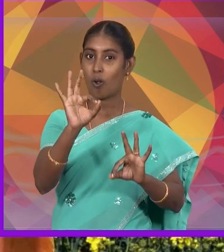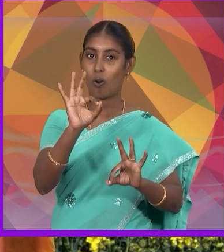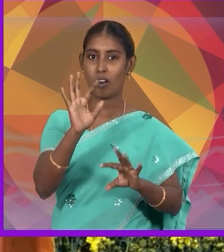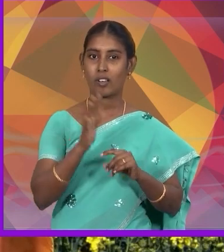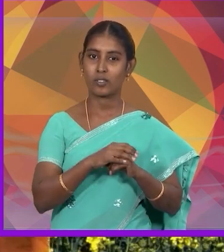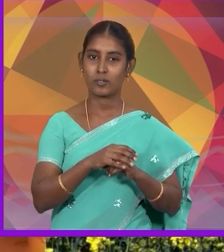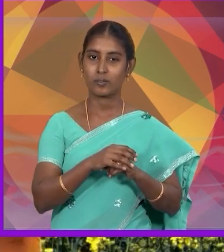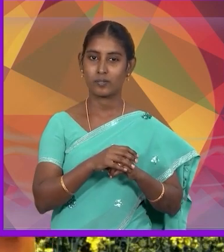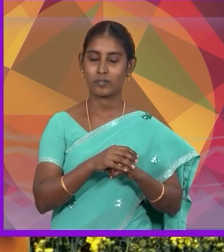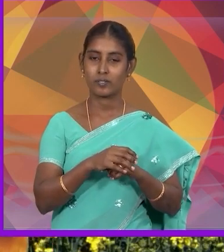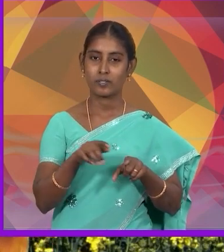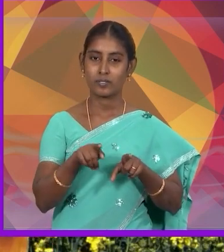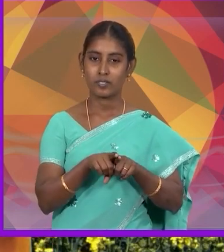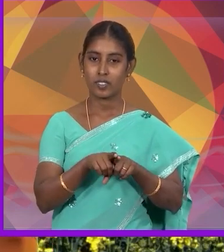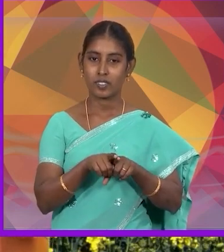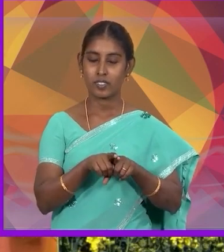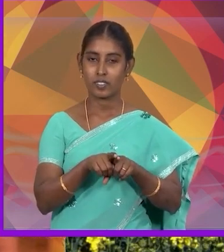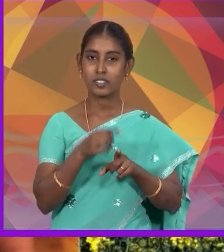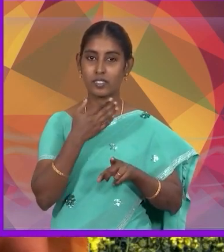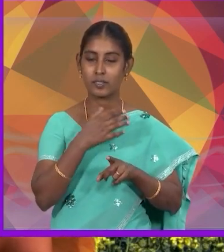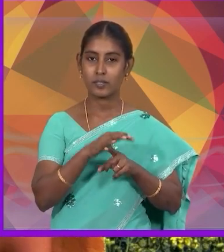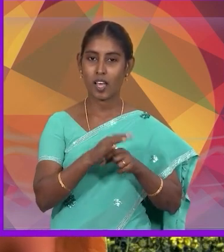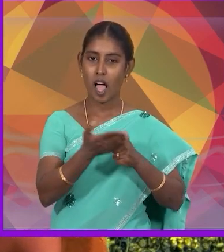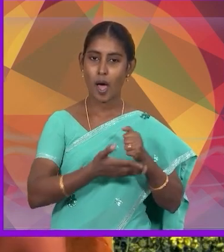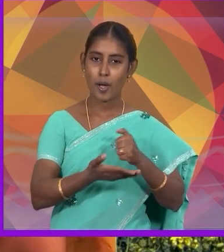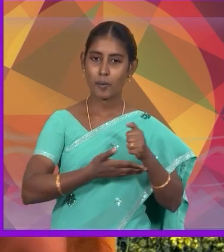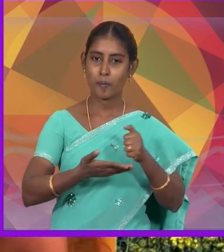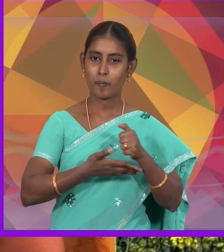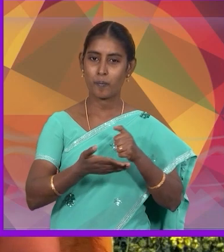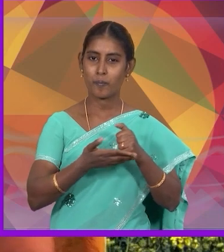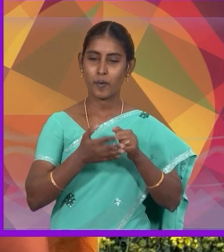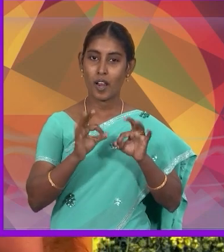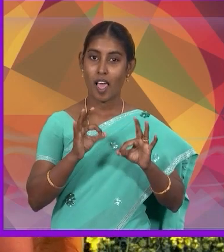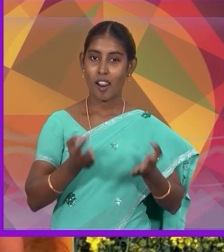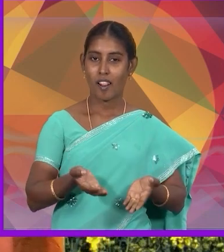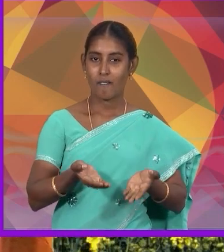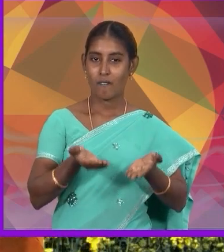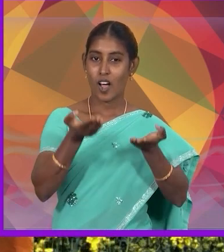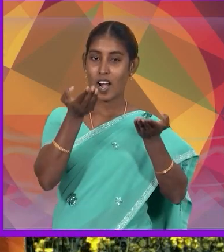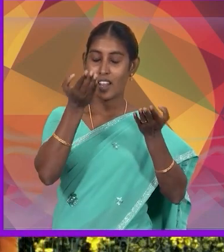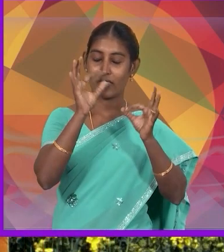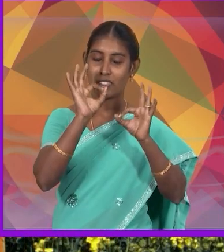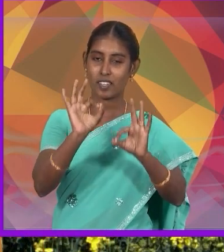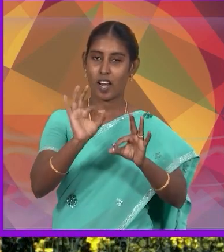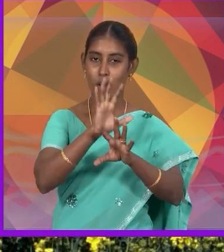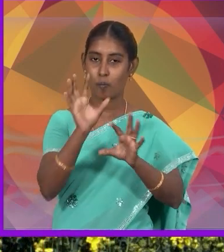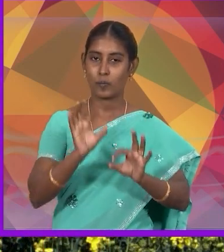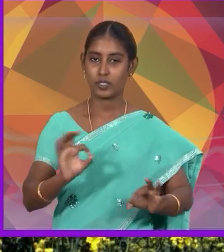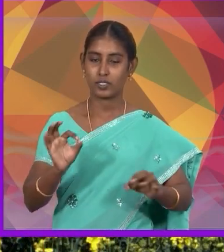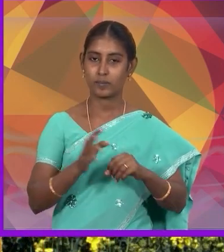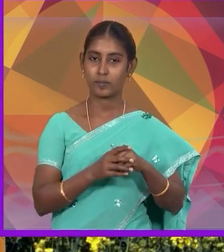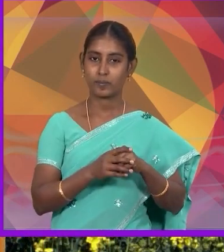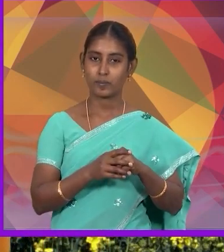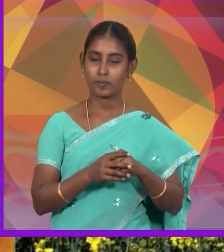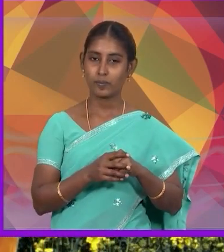ஒரு வாசம் அடிக்குங்க. அறுப்பருக்க நல்லா வளர்ந்துருச்சு, வளர்ந்து முடிஞ்சு அந்த நெல்கதிர் முற்றிய நெல்கதிர் வந்து